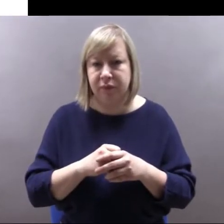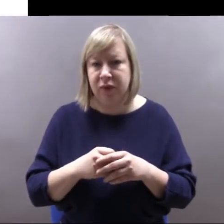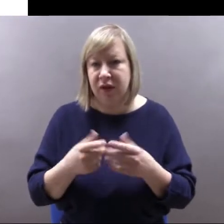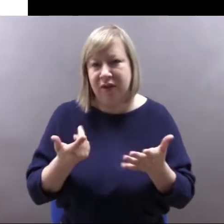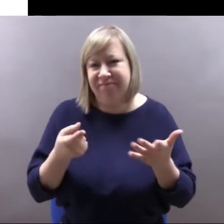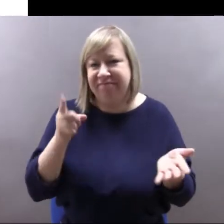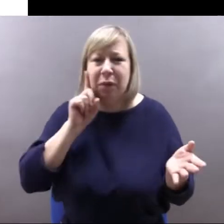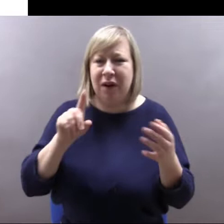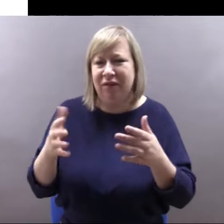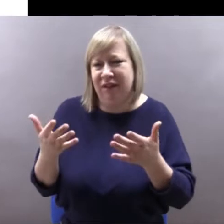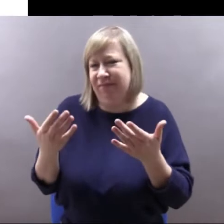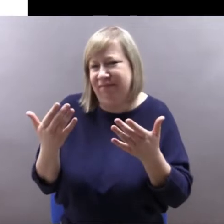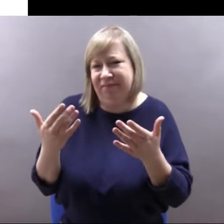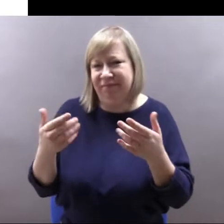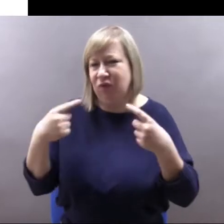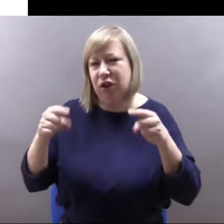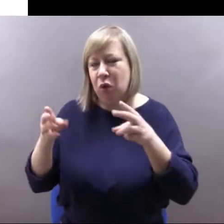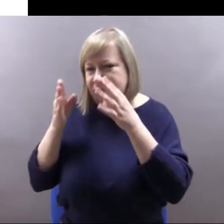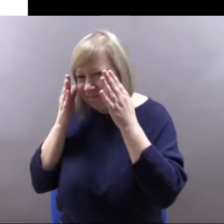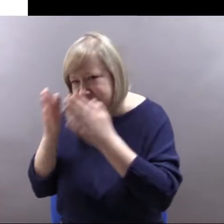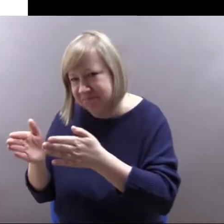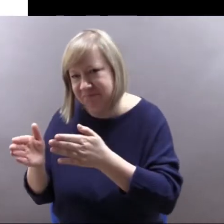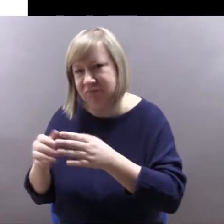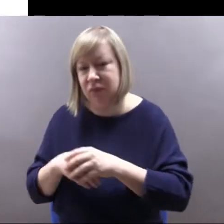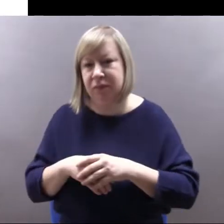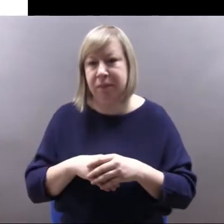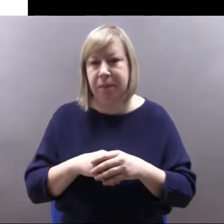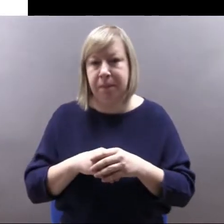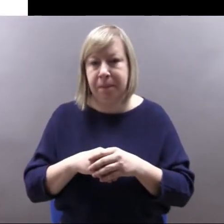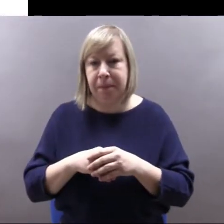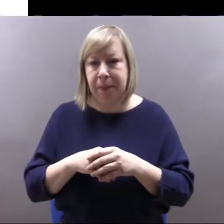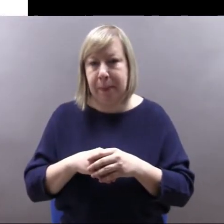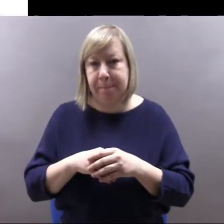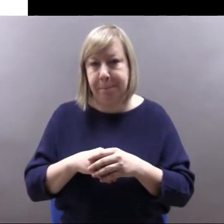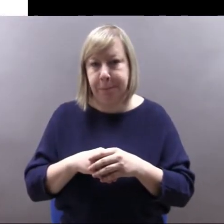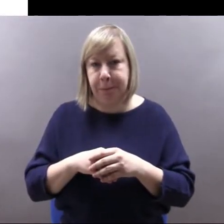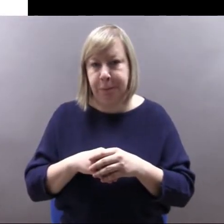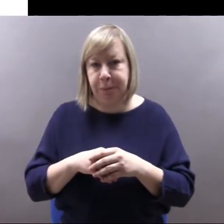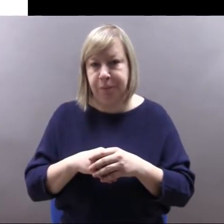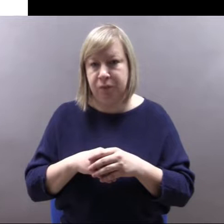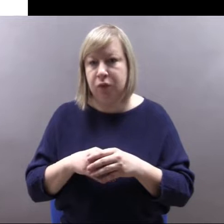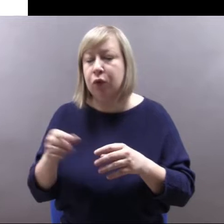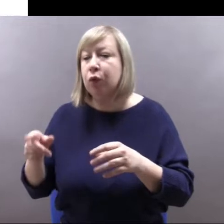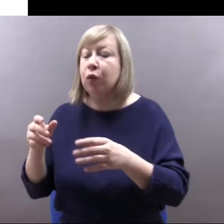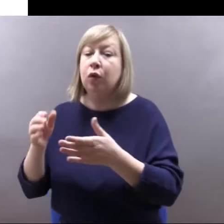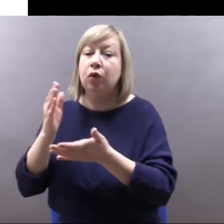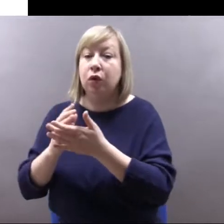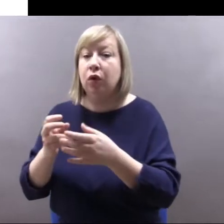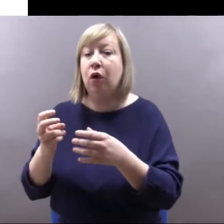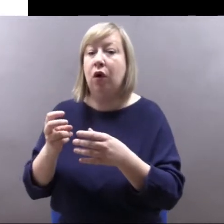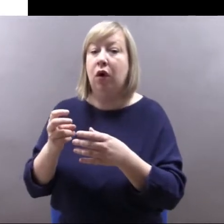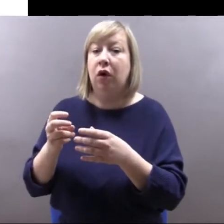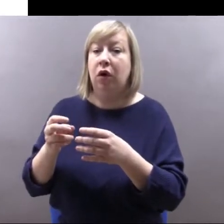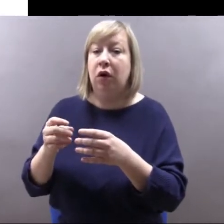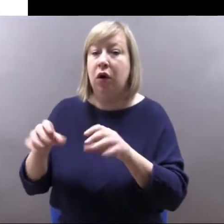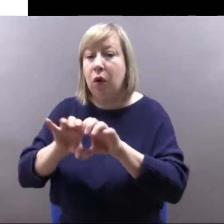poszły tamtędy rury centralnego ogrzewania, rury gazowe, woda, kanalizacja, a część z tych